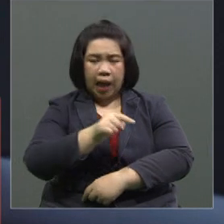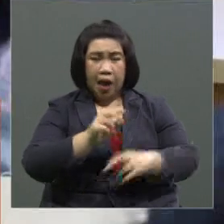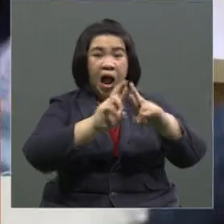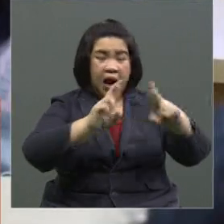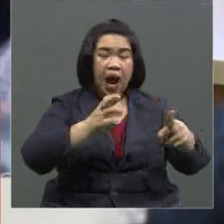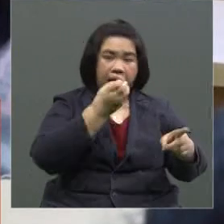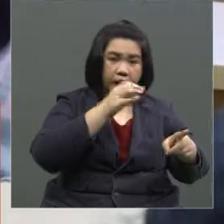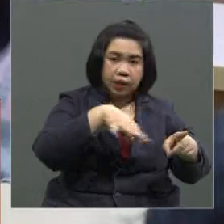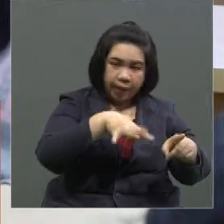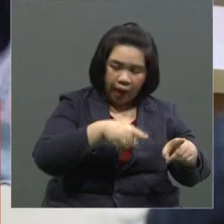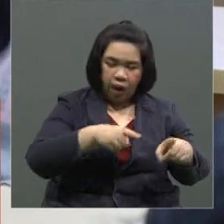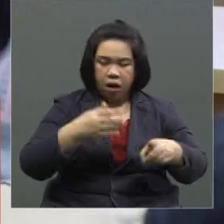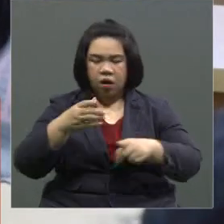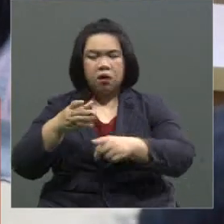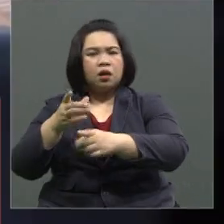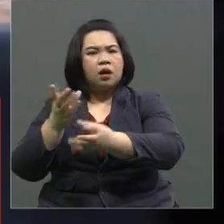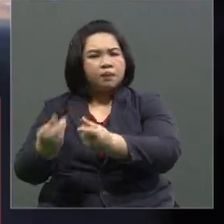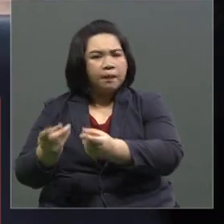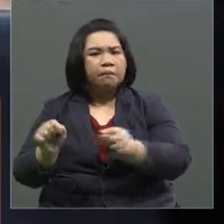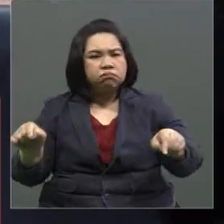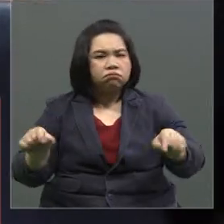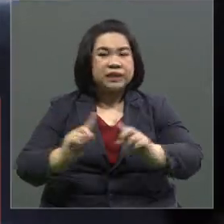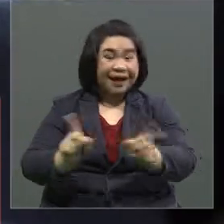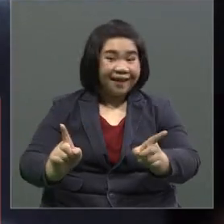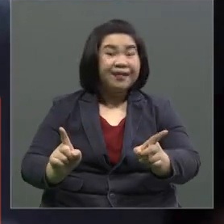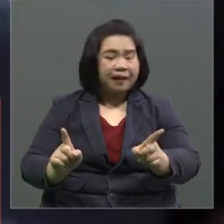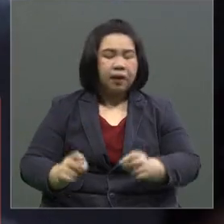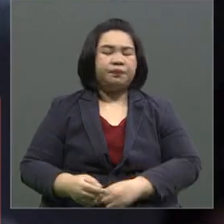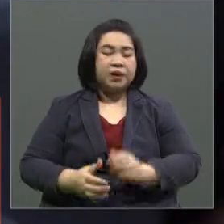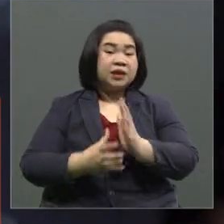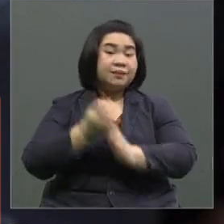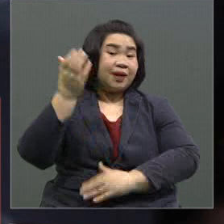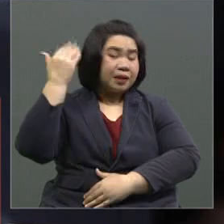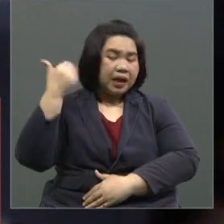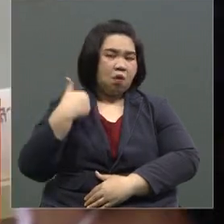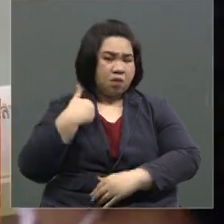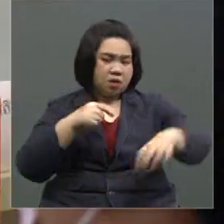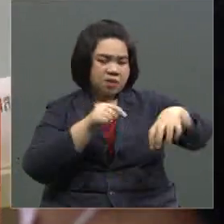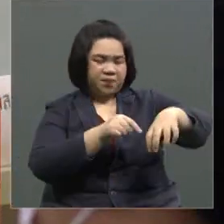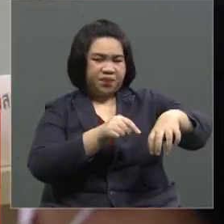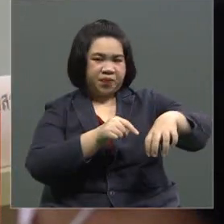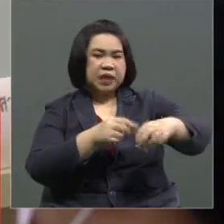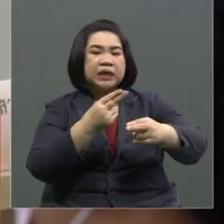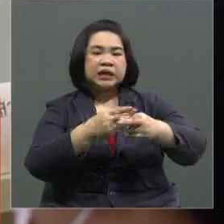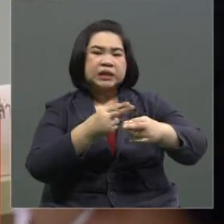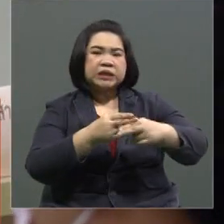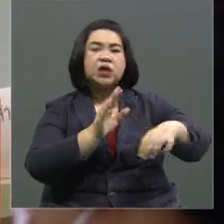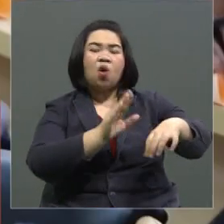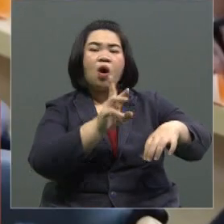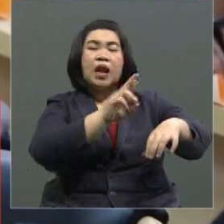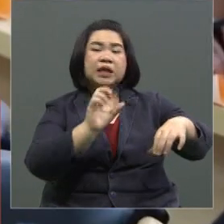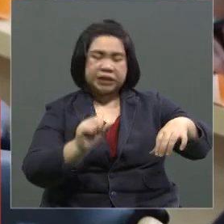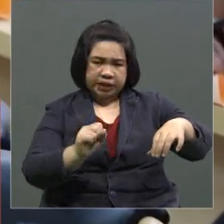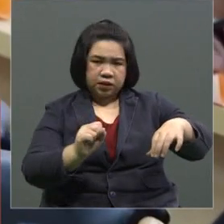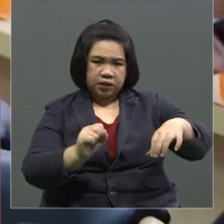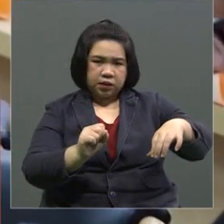ในพื้นที่ของจังหวัดปทุมธานีหลังจากที่ก่อนหน้านี้สุดสัปดาห์ที่ผ่านมาเขาไปบุกค้นค่ะสถานบันเทิงชื่อว่าฮาร์ฟเว่นรังสิตในอำเ